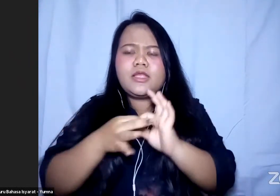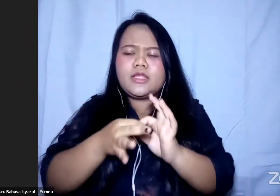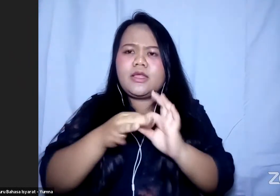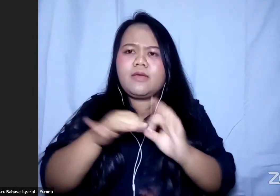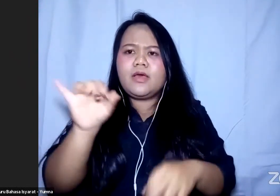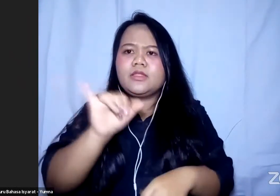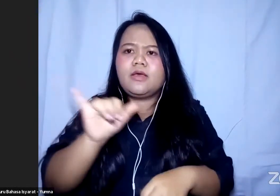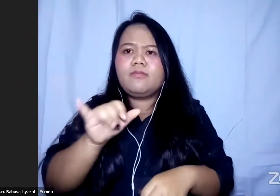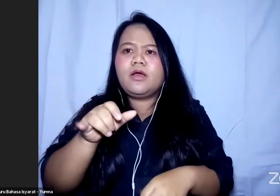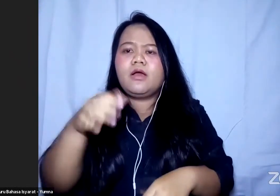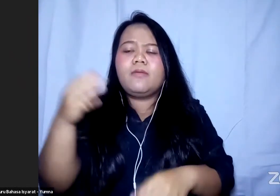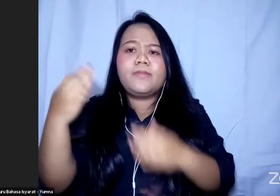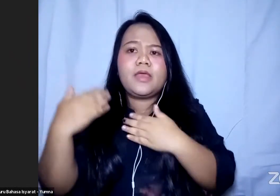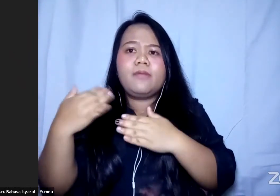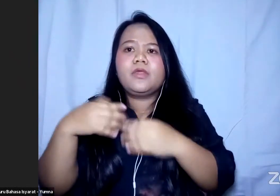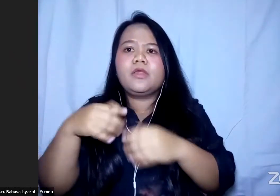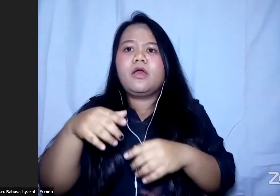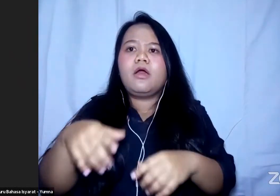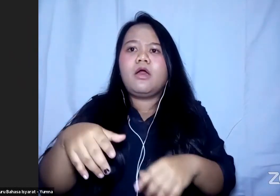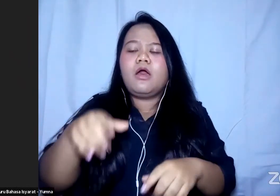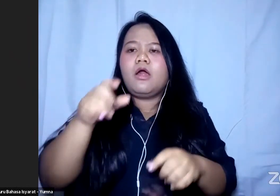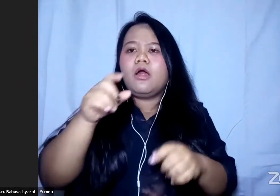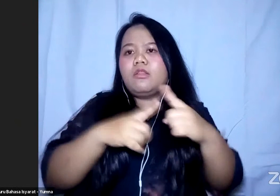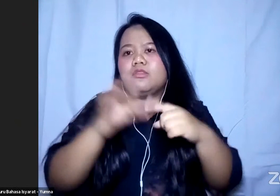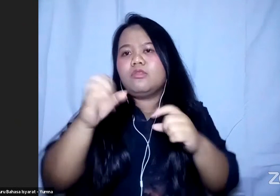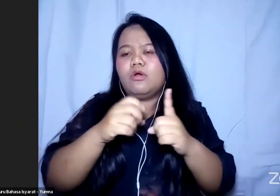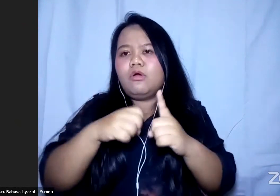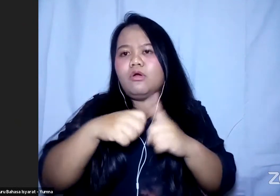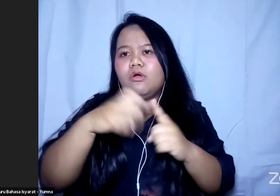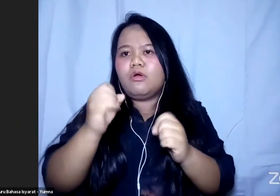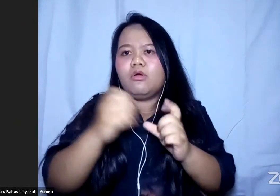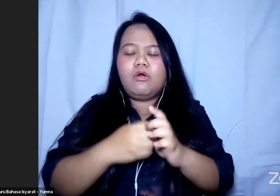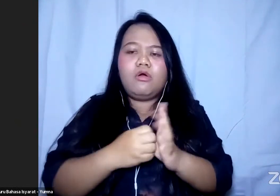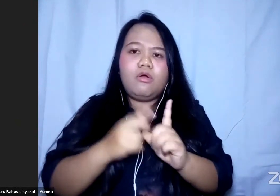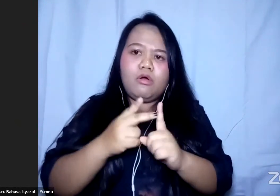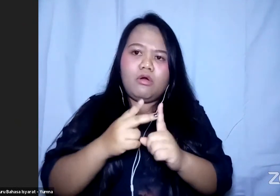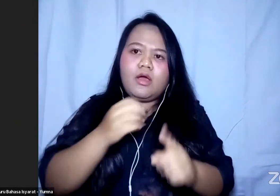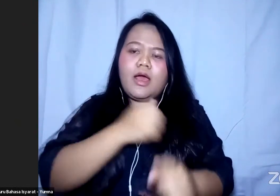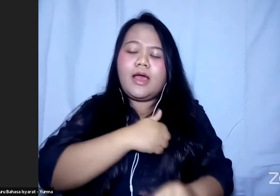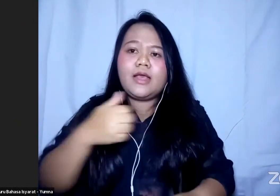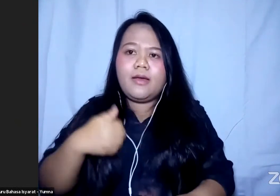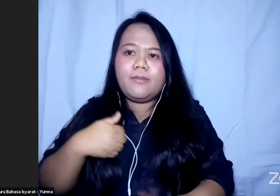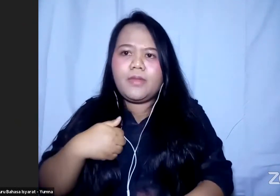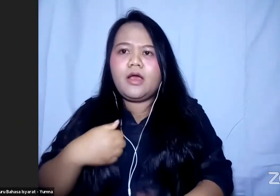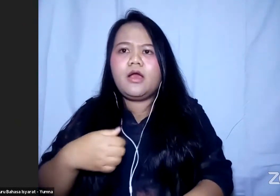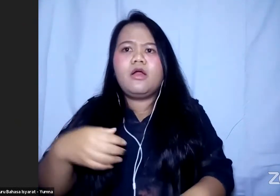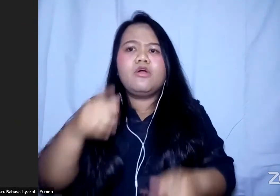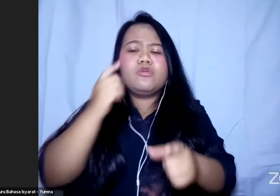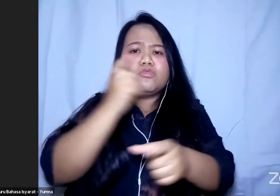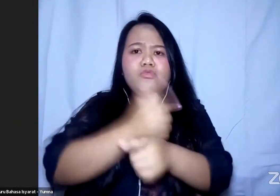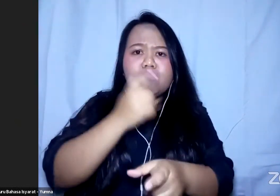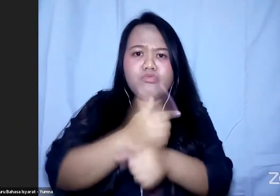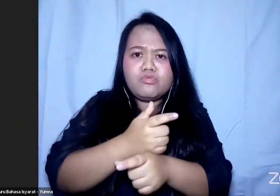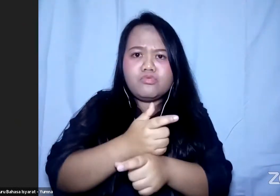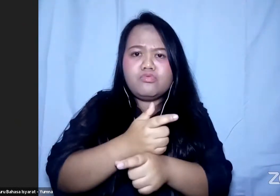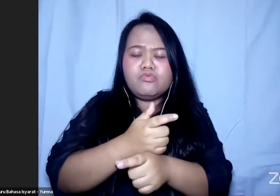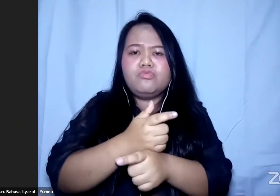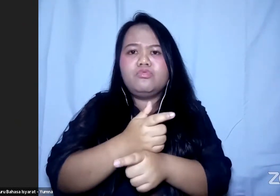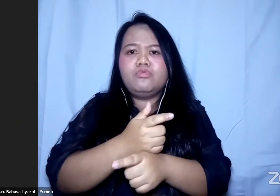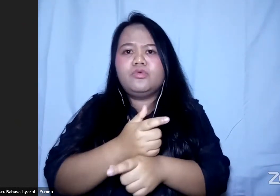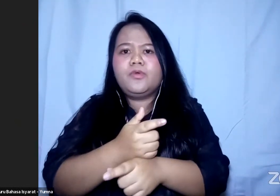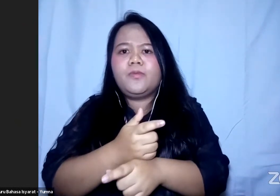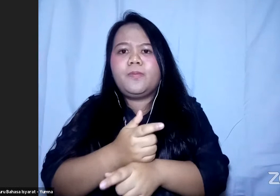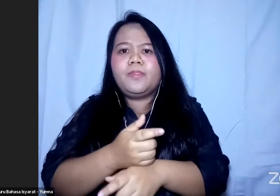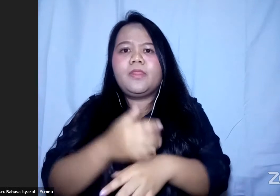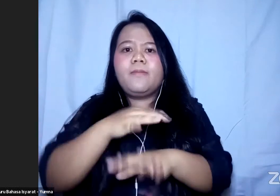Terutama harus melibatkan tokoh agama Pemerintahan dan mungkin tokoh yang didengar Guru dan juga tokoh agama Untuk